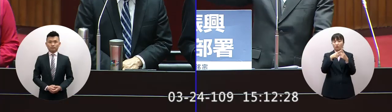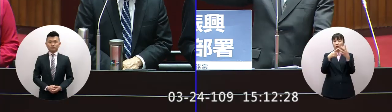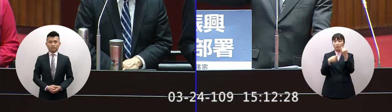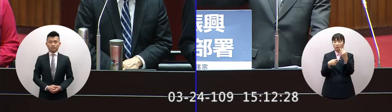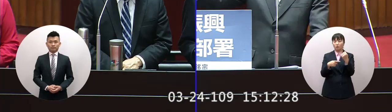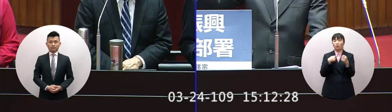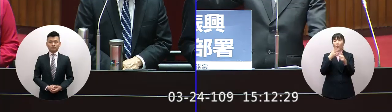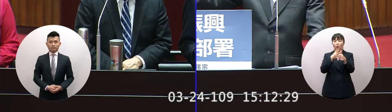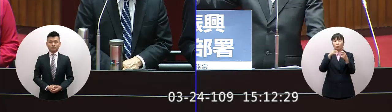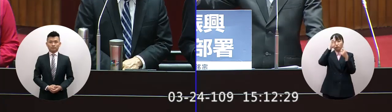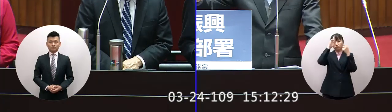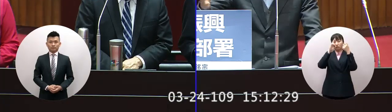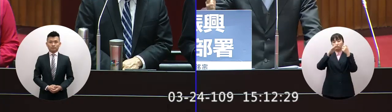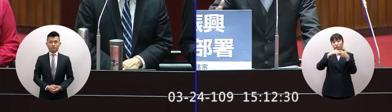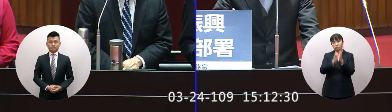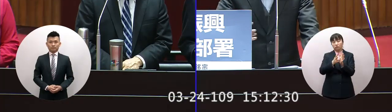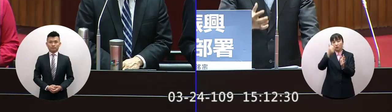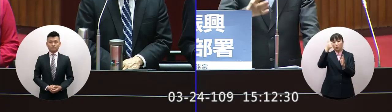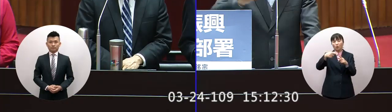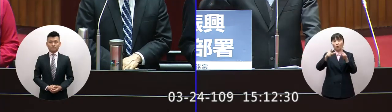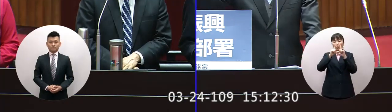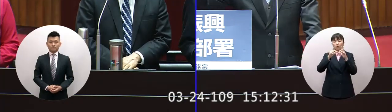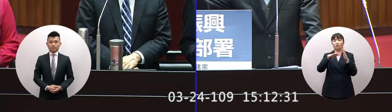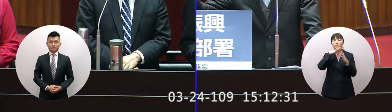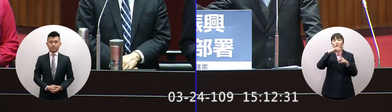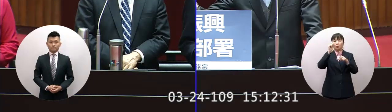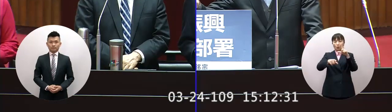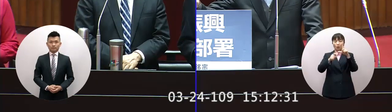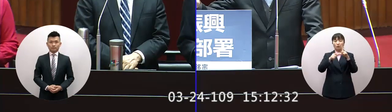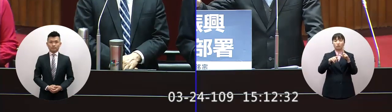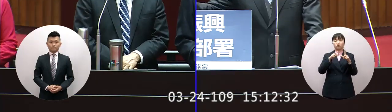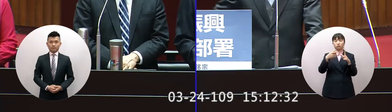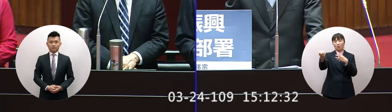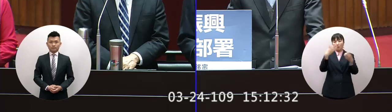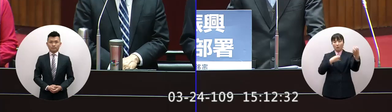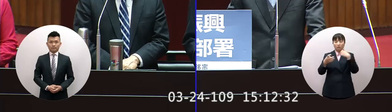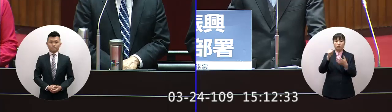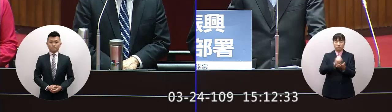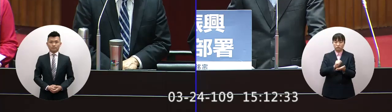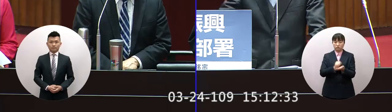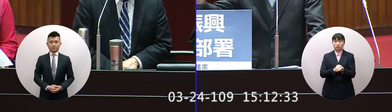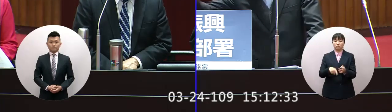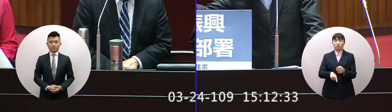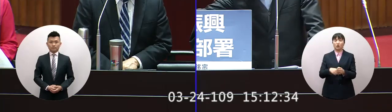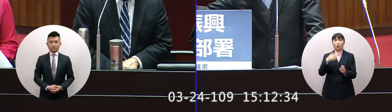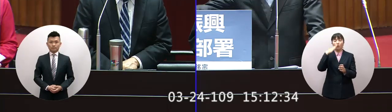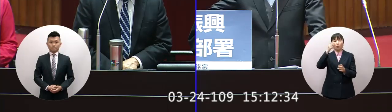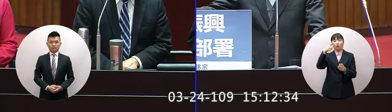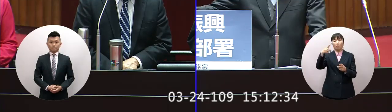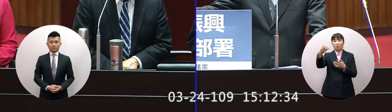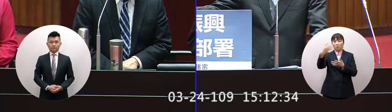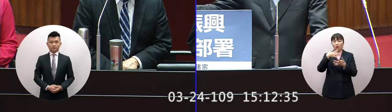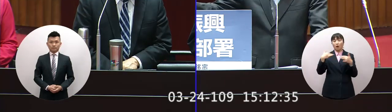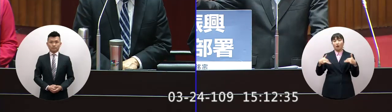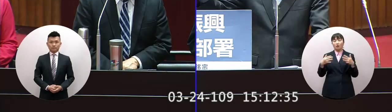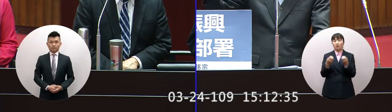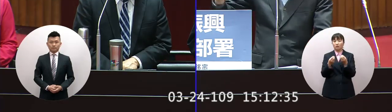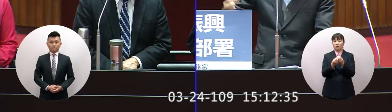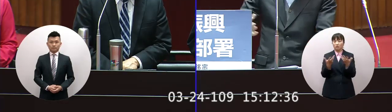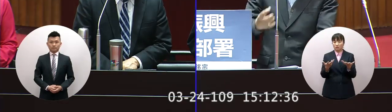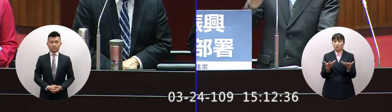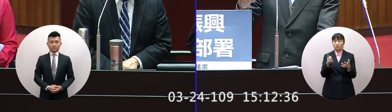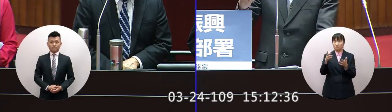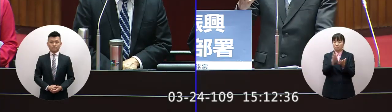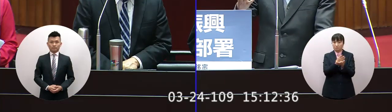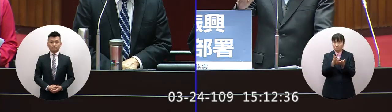我问过徐部长，他说要等企业来通报，万一通报没有通报怎么办？所以